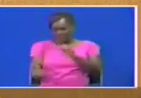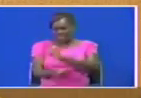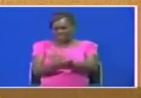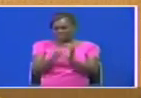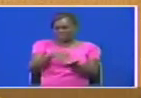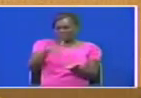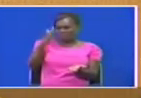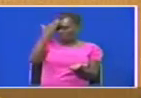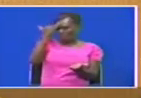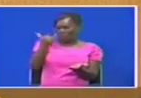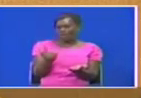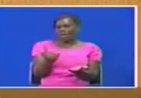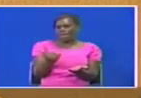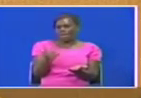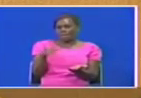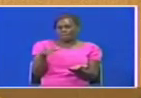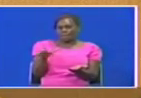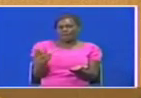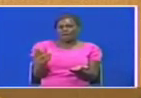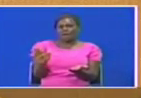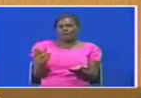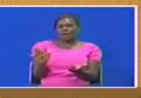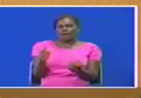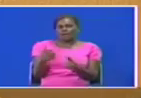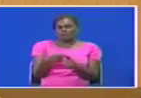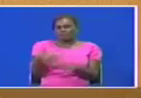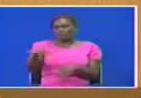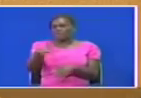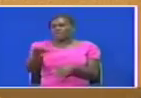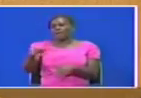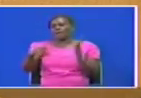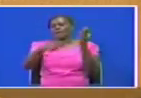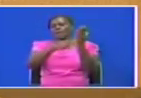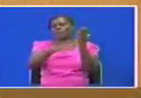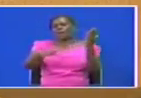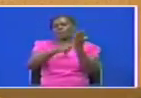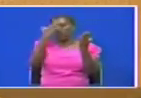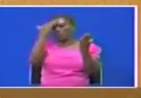kwa nini anavyofanya wanariadha kutoka sehemu ya Keringet kushamiri.